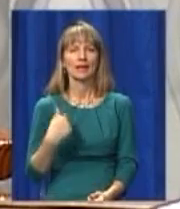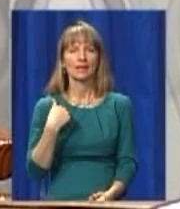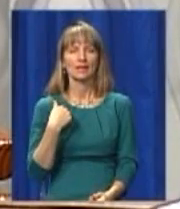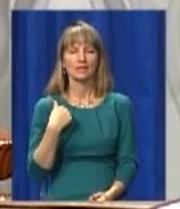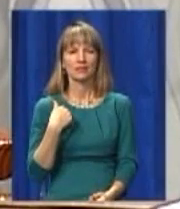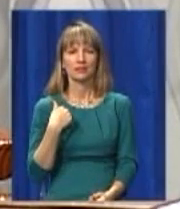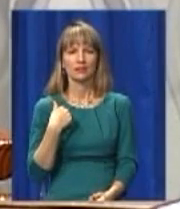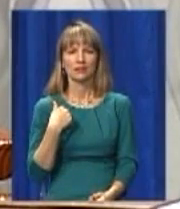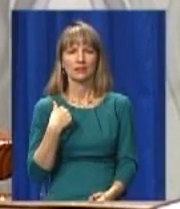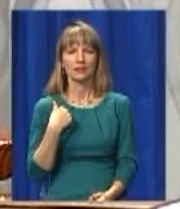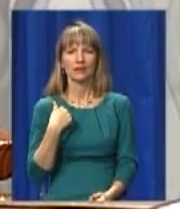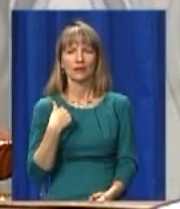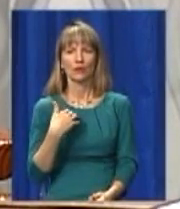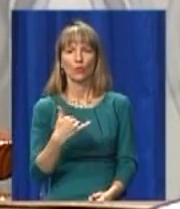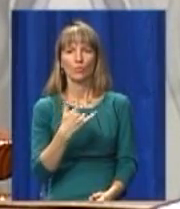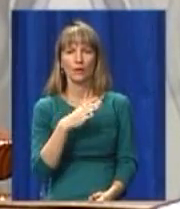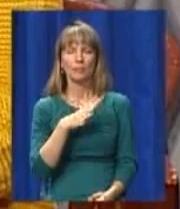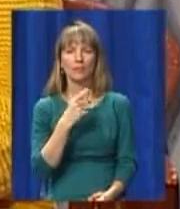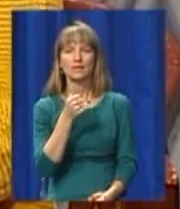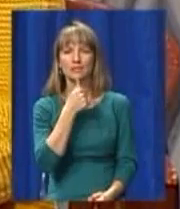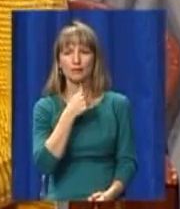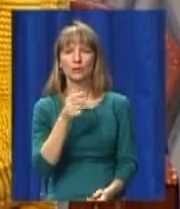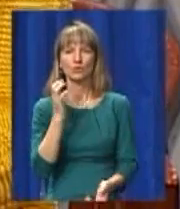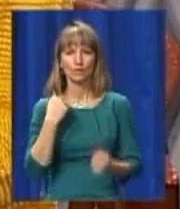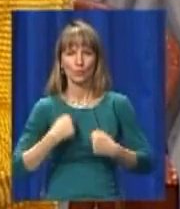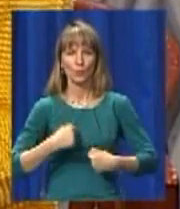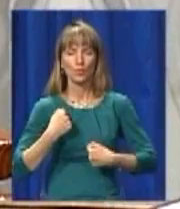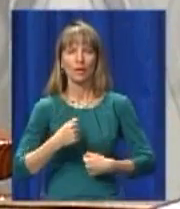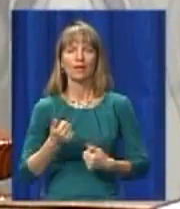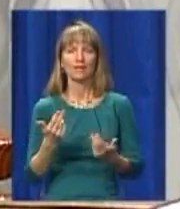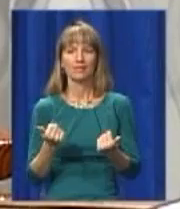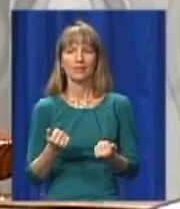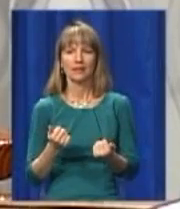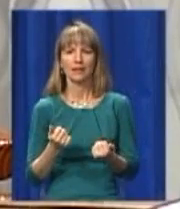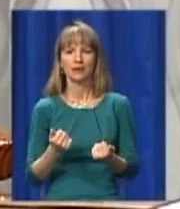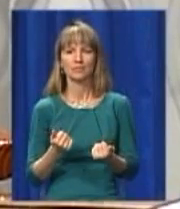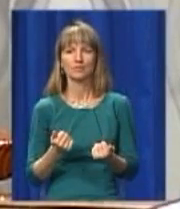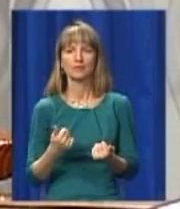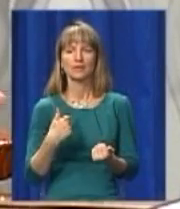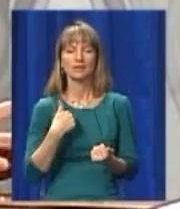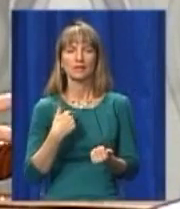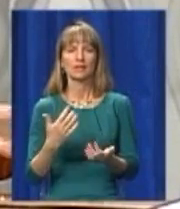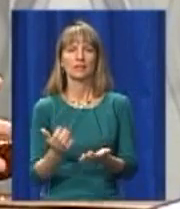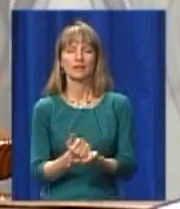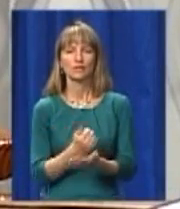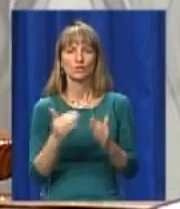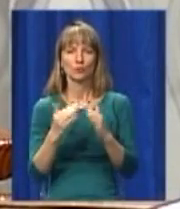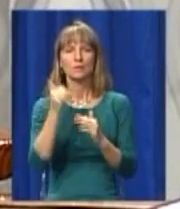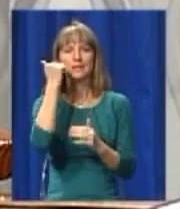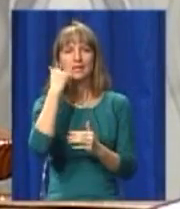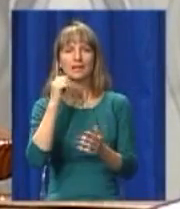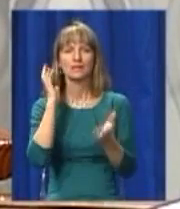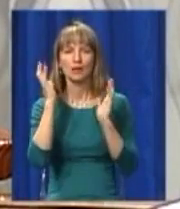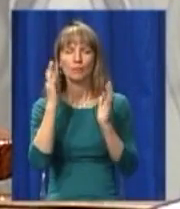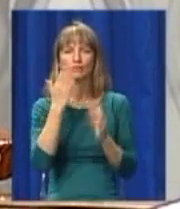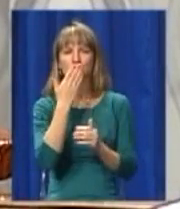говоря, у мене були такі експерименти. Ты купала тварин? Да, я нашла дома какой-то старый шампунь, ну, как бы